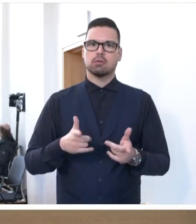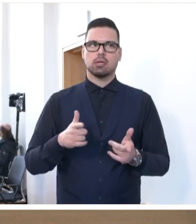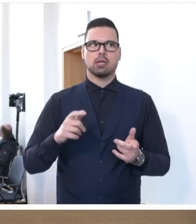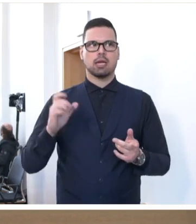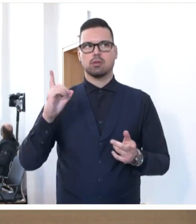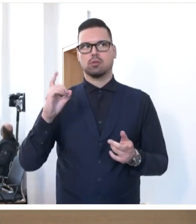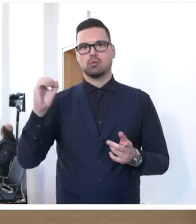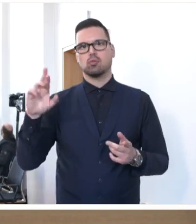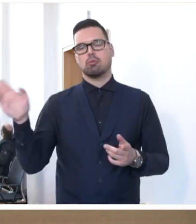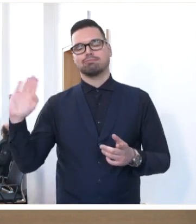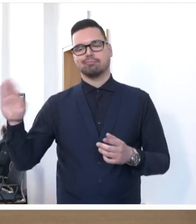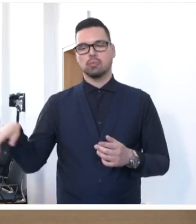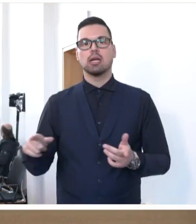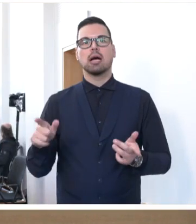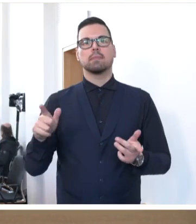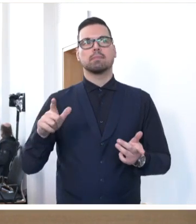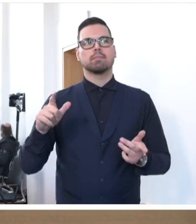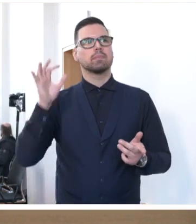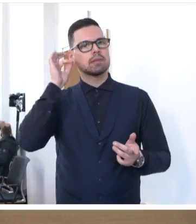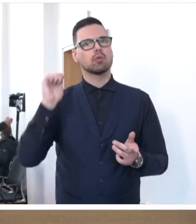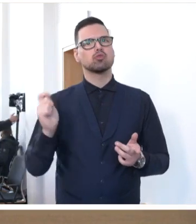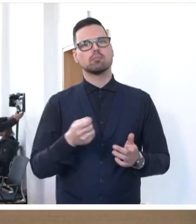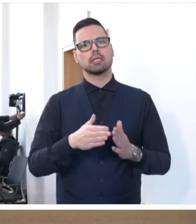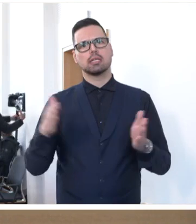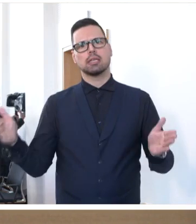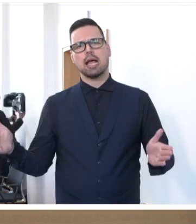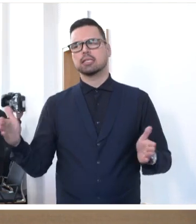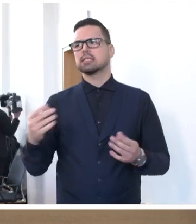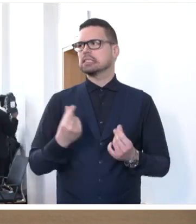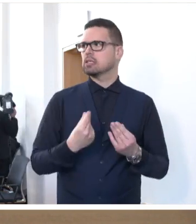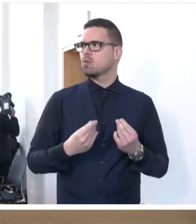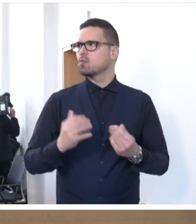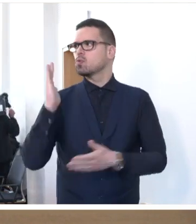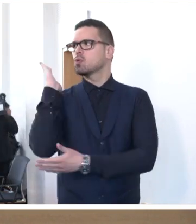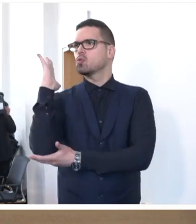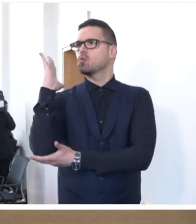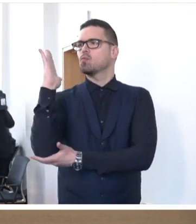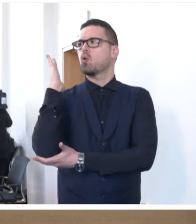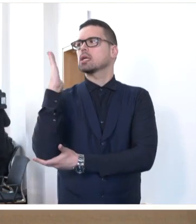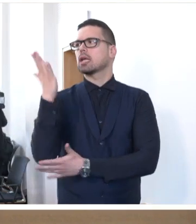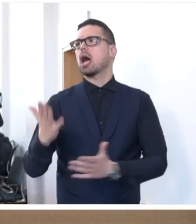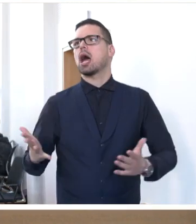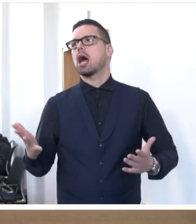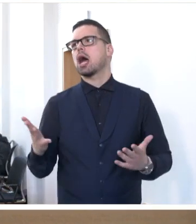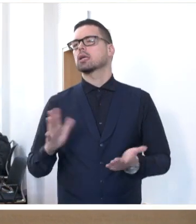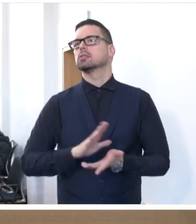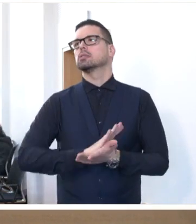Ich habe manchmal das Gefühl, es werden Dinge hier vorgetragen, um